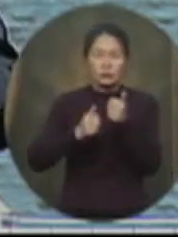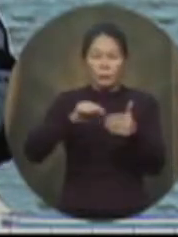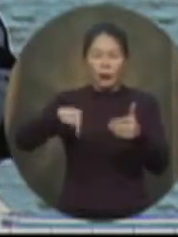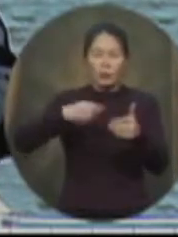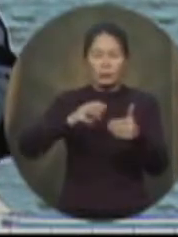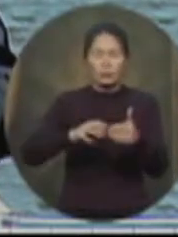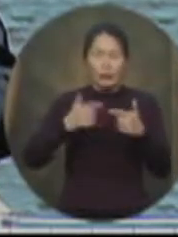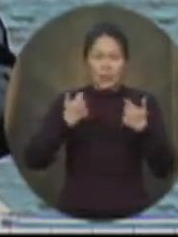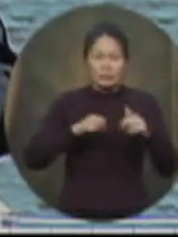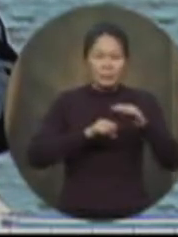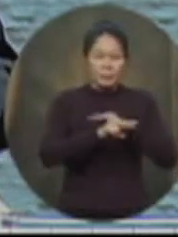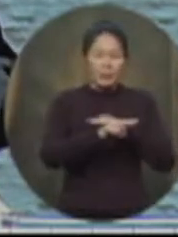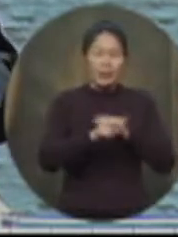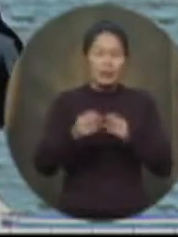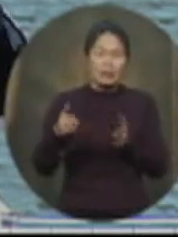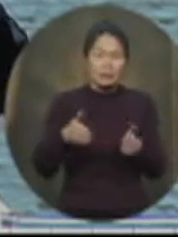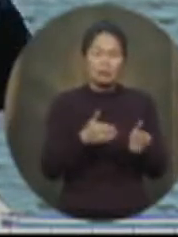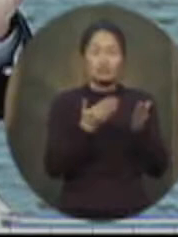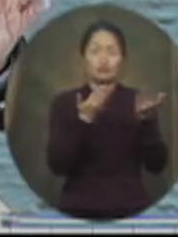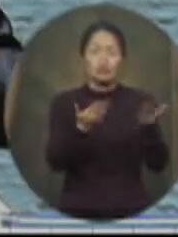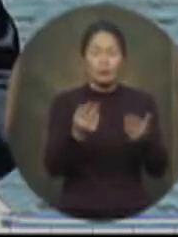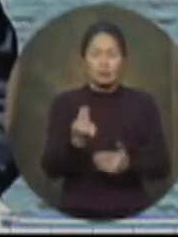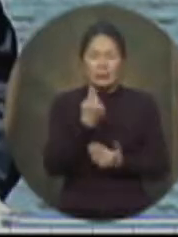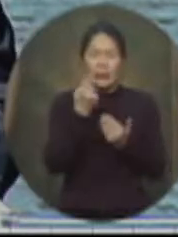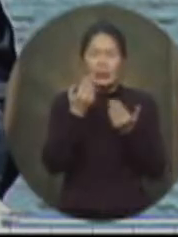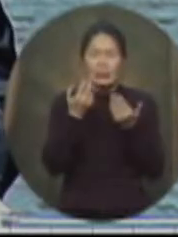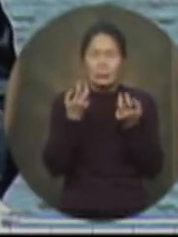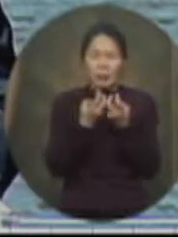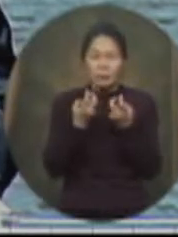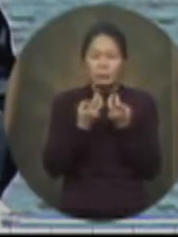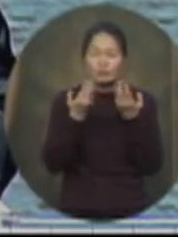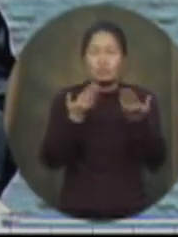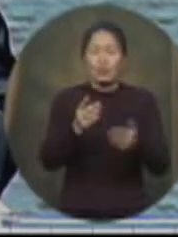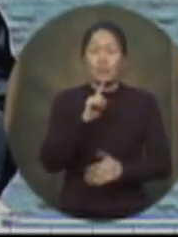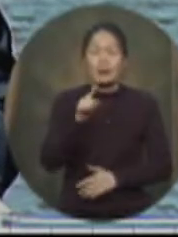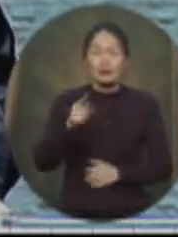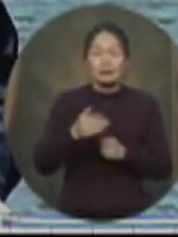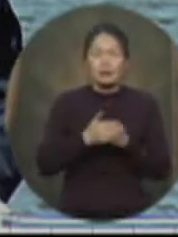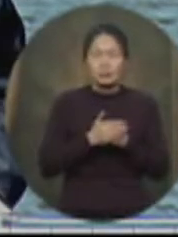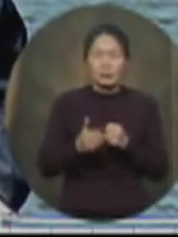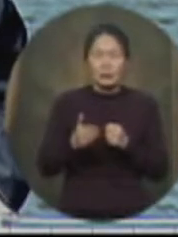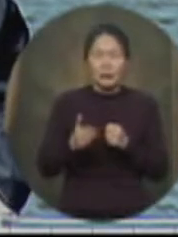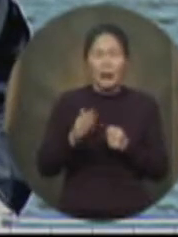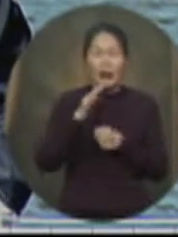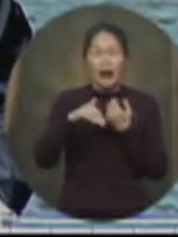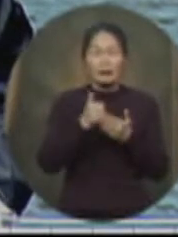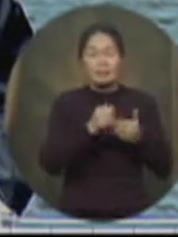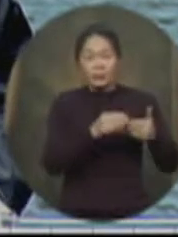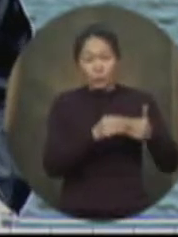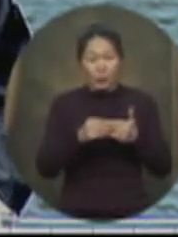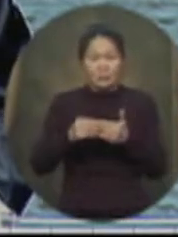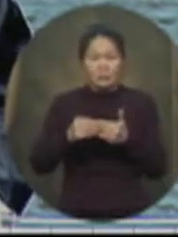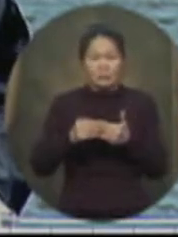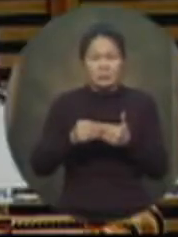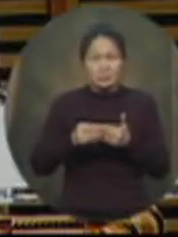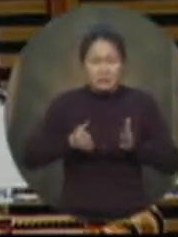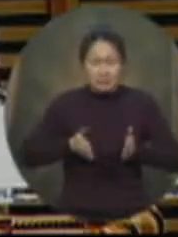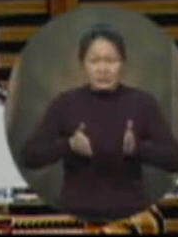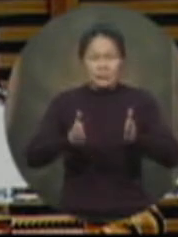피할 길을 열어 2시고 살기를 주신다고 하셨으니 하나님이 인도하시는 길을 보게